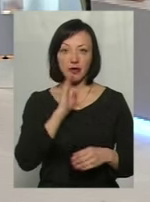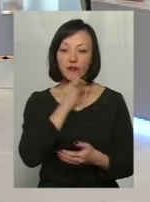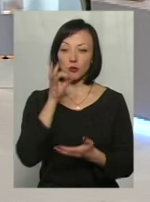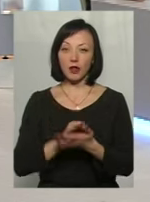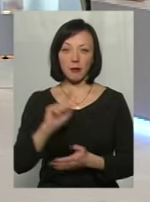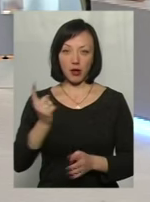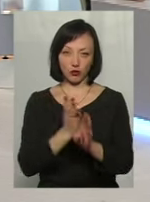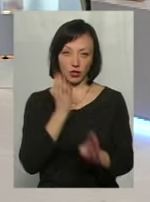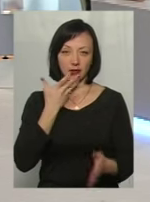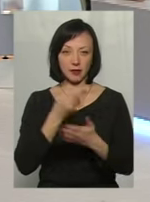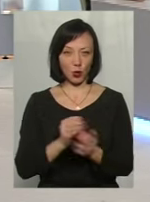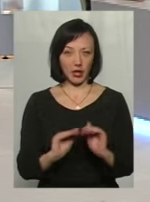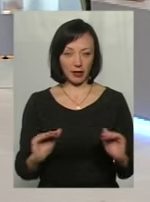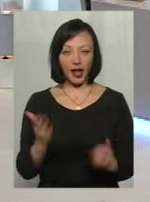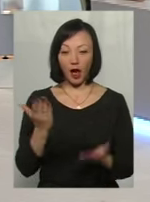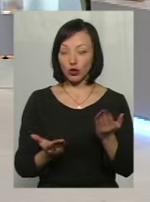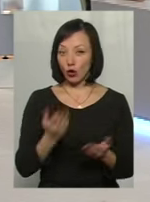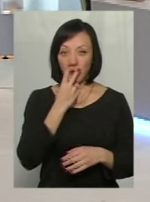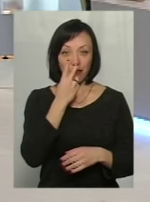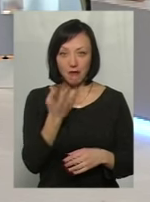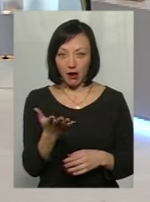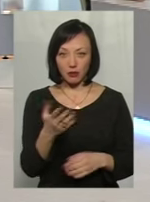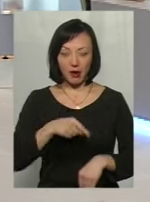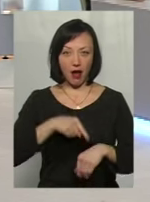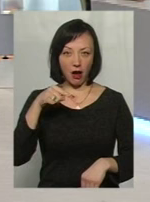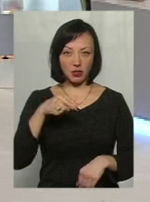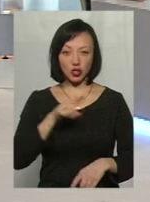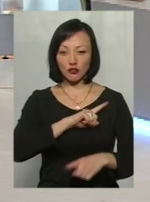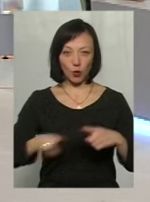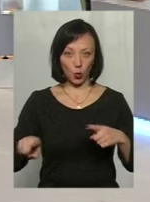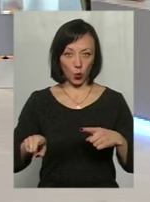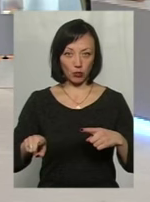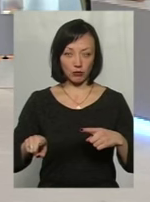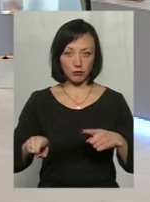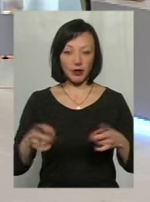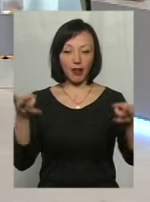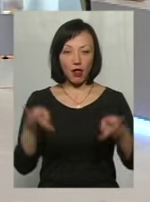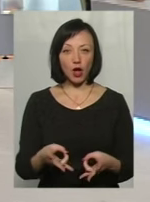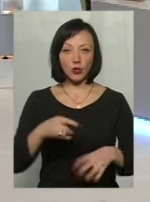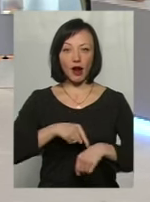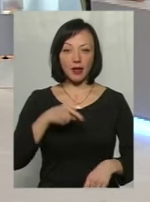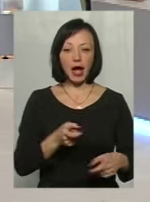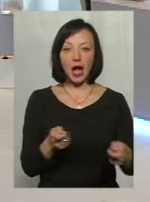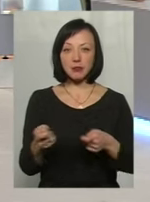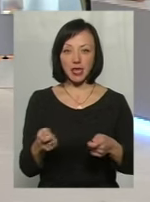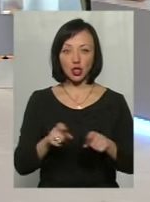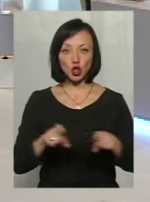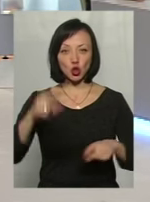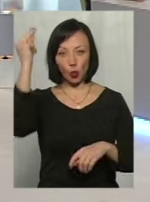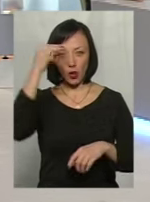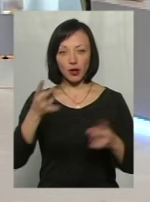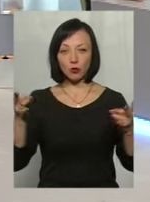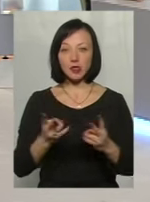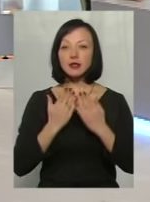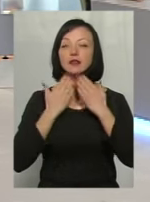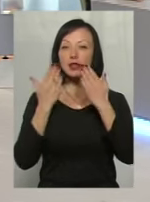першу чергу за своїх дітей. Якщо ми не бачимо належної реакції, швидкої, належної реакції адміністрації школи, то необхідно